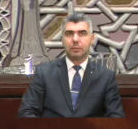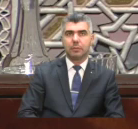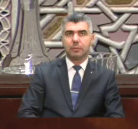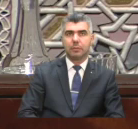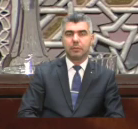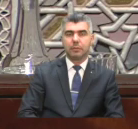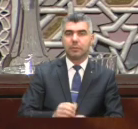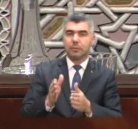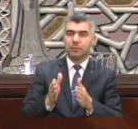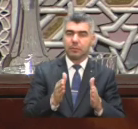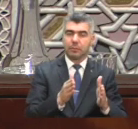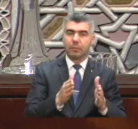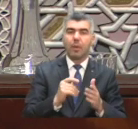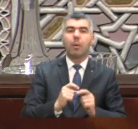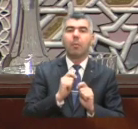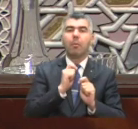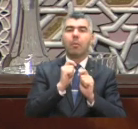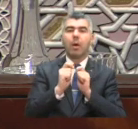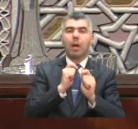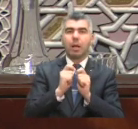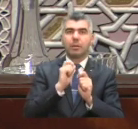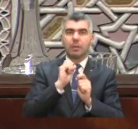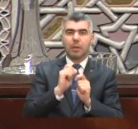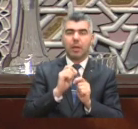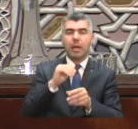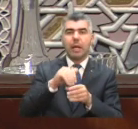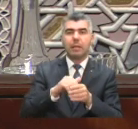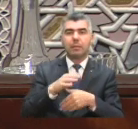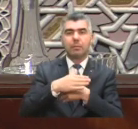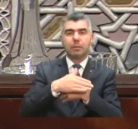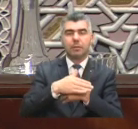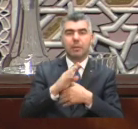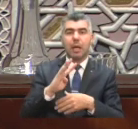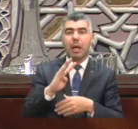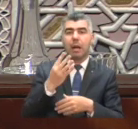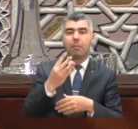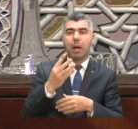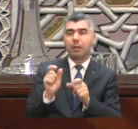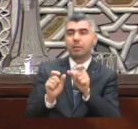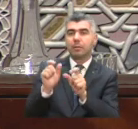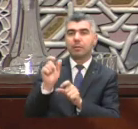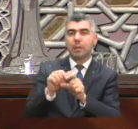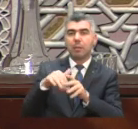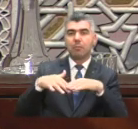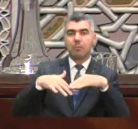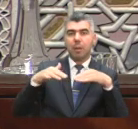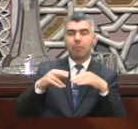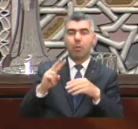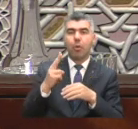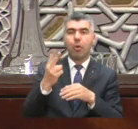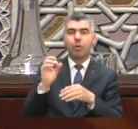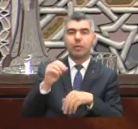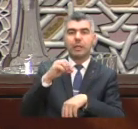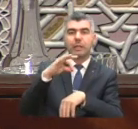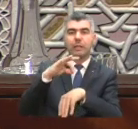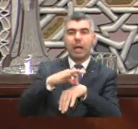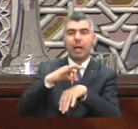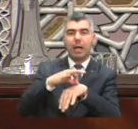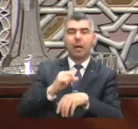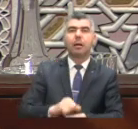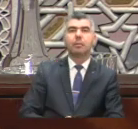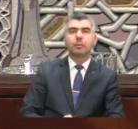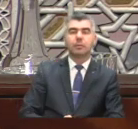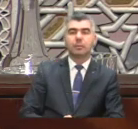نفتح باب المناقشه فريق التجمع الوطني الاحرار اربع مداخلات في حدود 20 دقيقه خمس دقائق